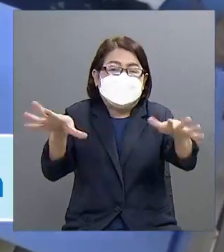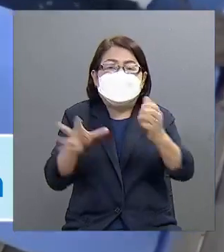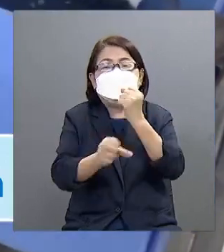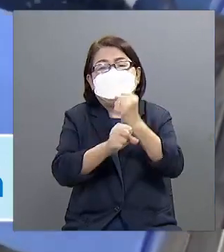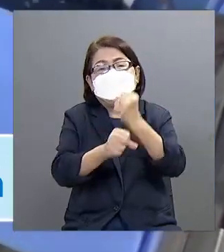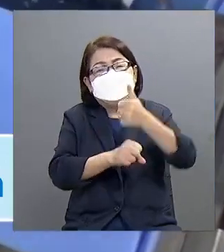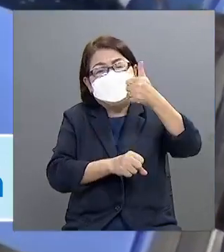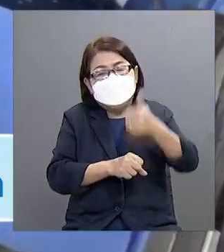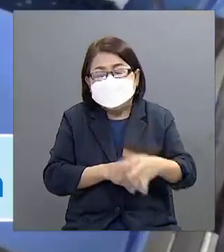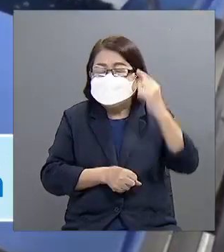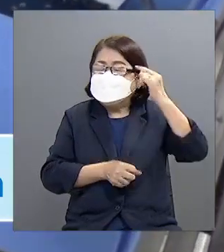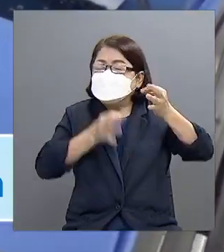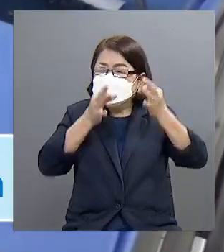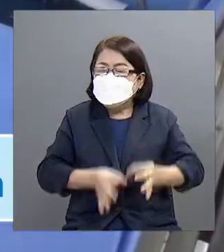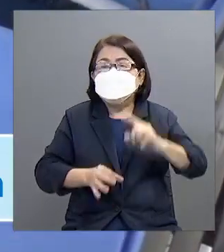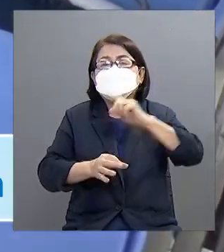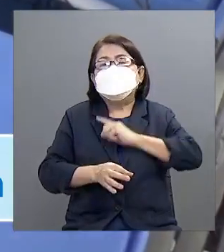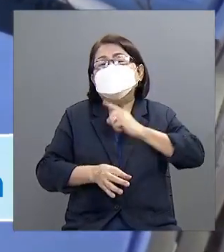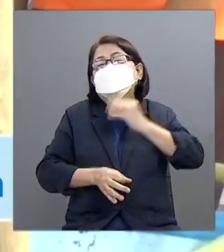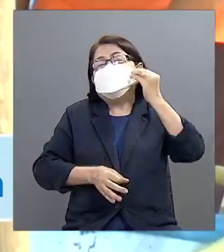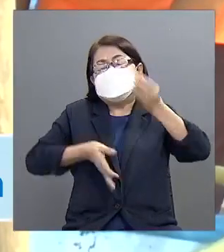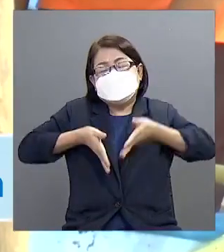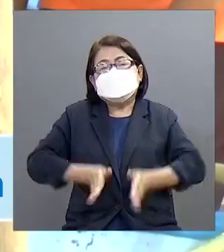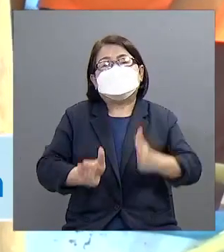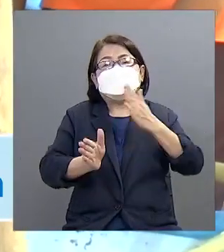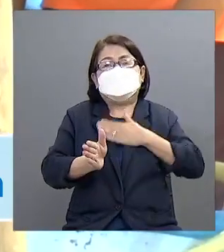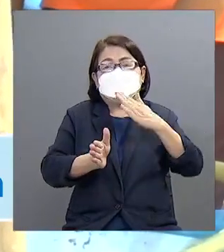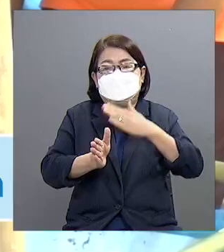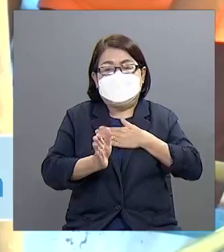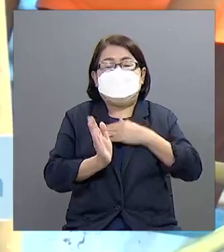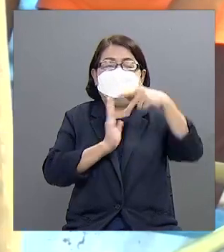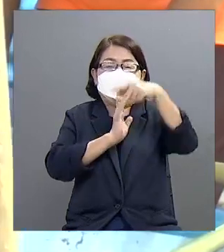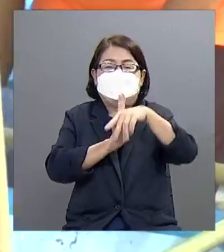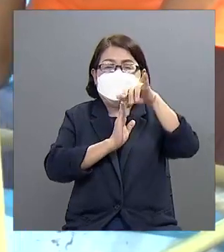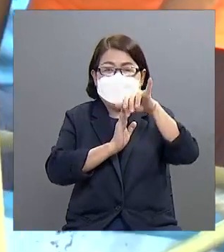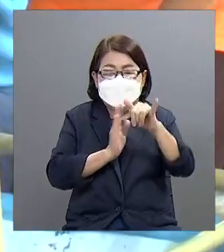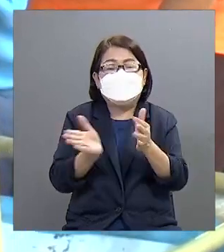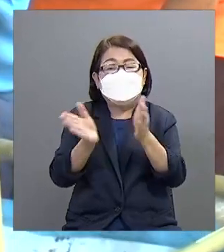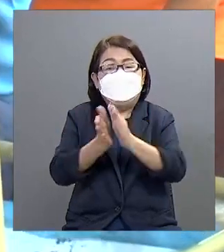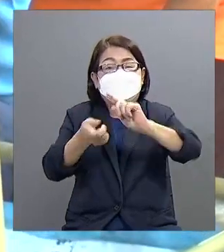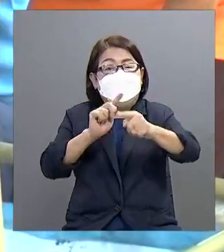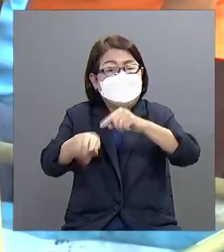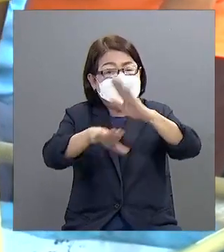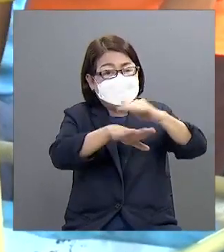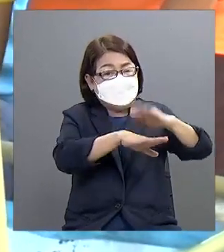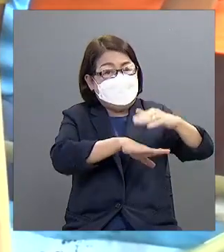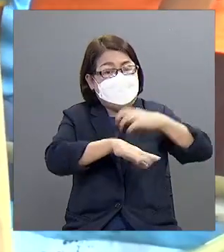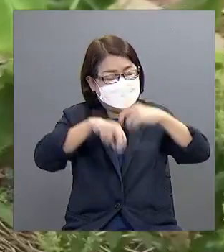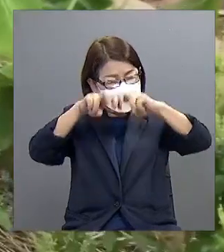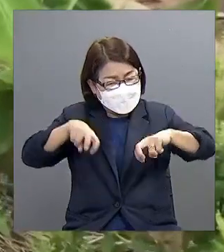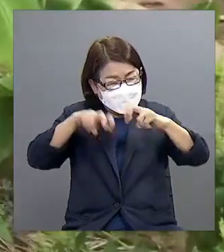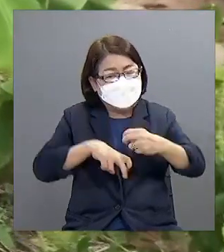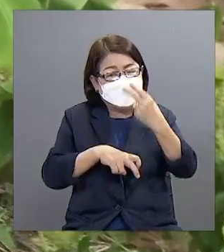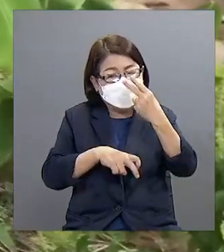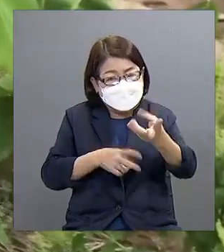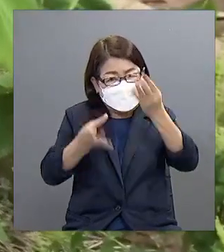างกลับมาอยู่ที่บ้านเกิดครับคุณณัฐทานเนี่ยก็ได้ชวนเพื่อนๆมาศึกษาข้อมูลแล้วก็ลงมือเลี้ยงปูนาเพื่อต่อยอดสร้างเป็นอาชีพครับโ